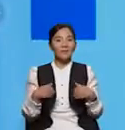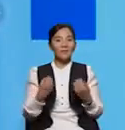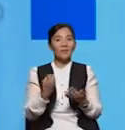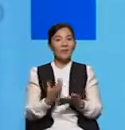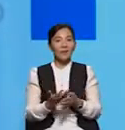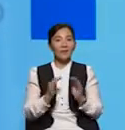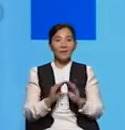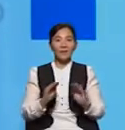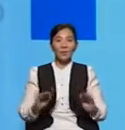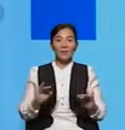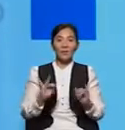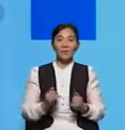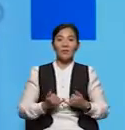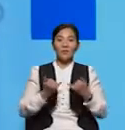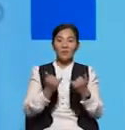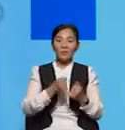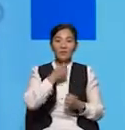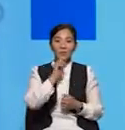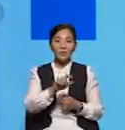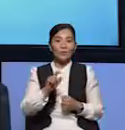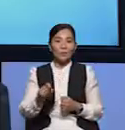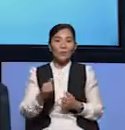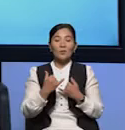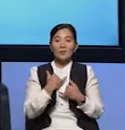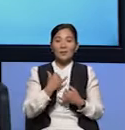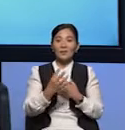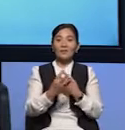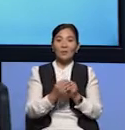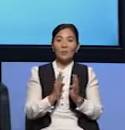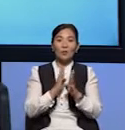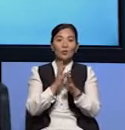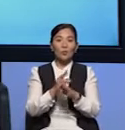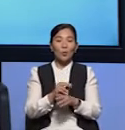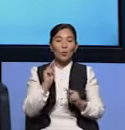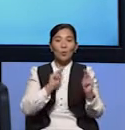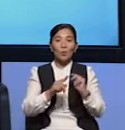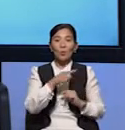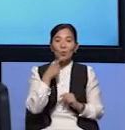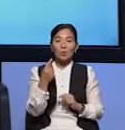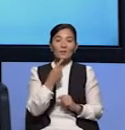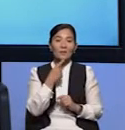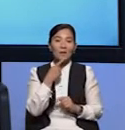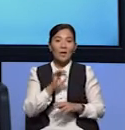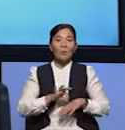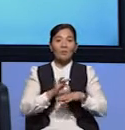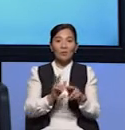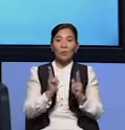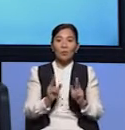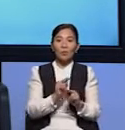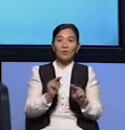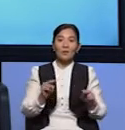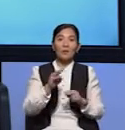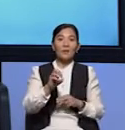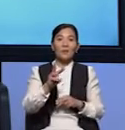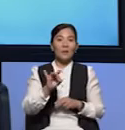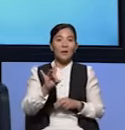Здравствуйте, дорогие ребята и уважаемые взрослые! У нас с вами очередной урок русского языка, и проведу его я,